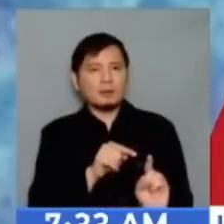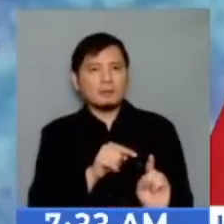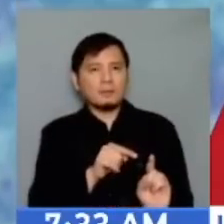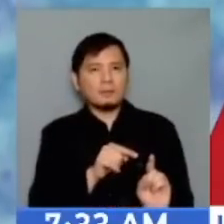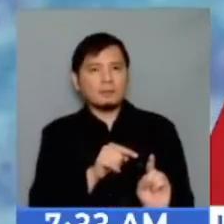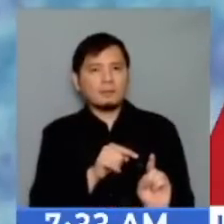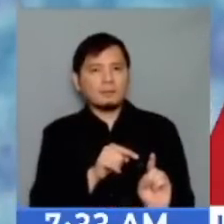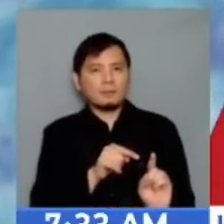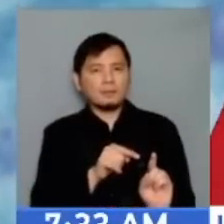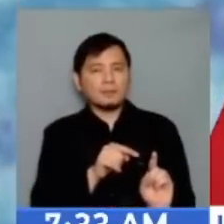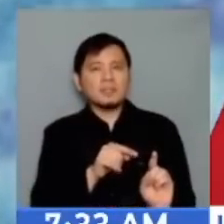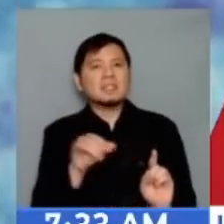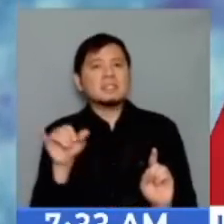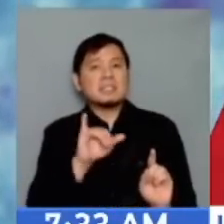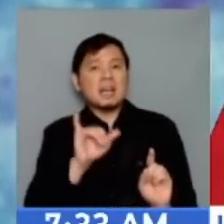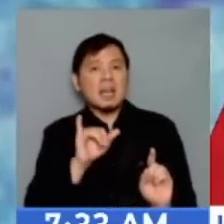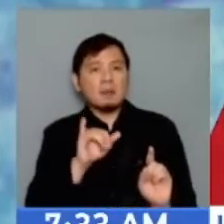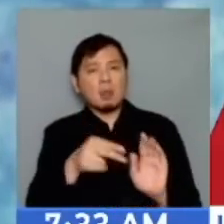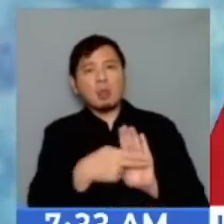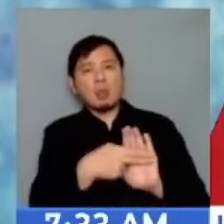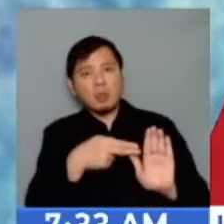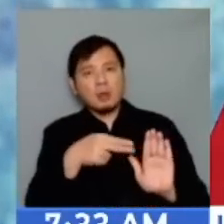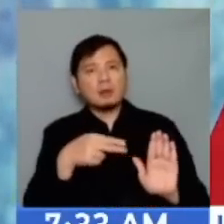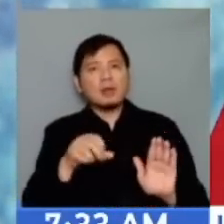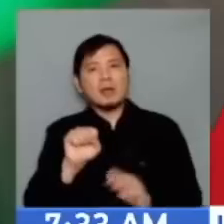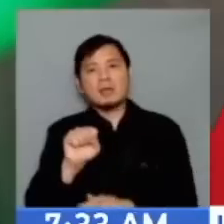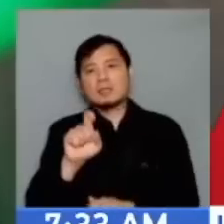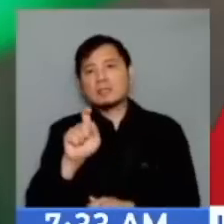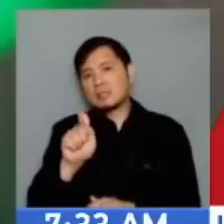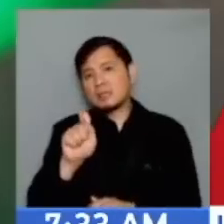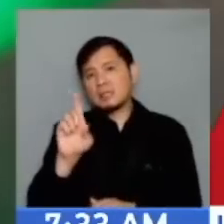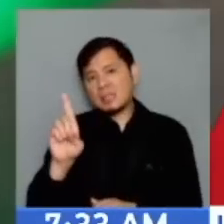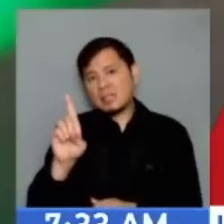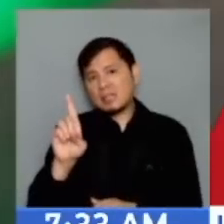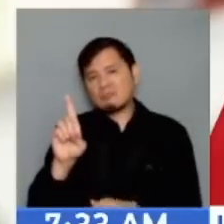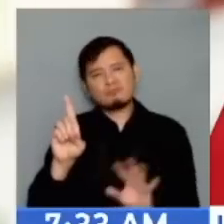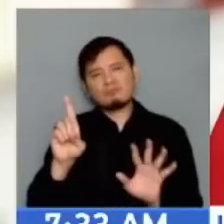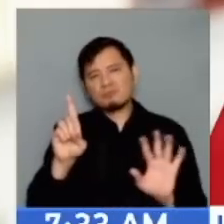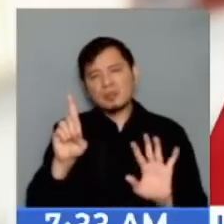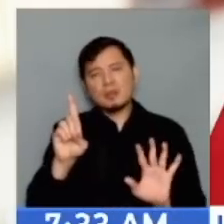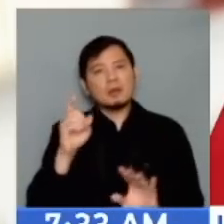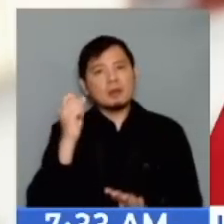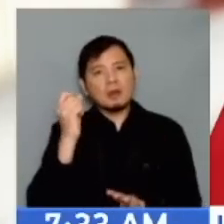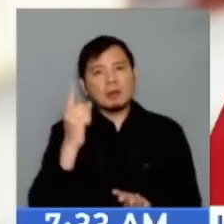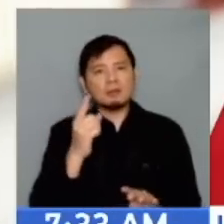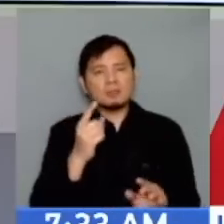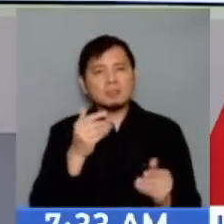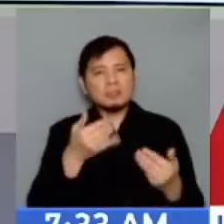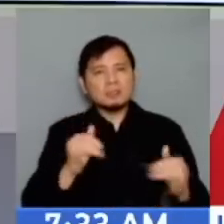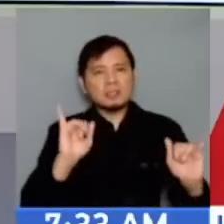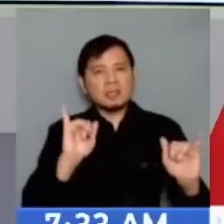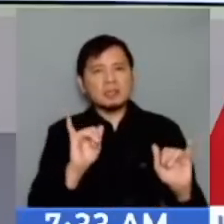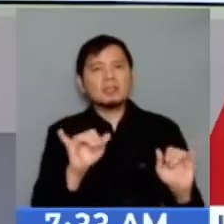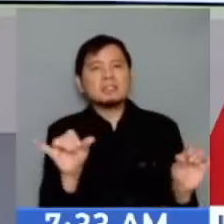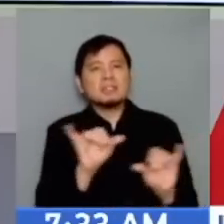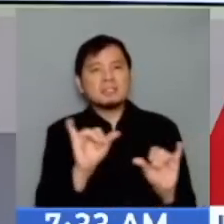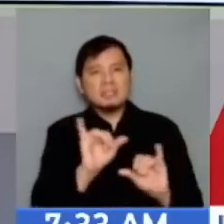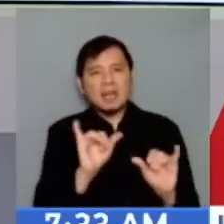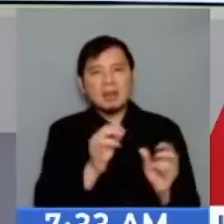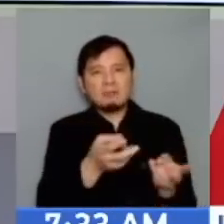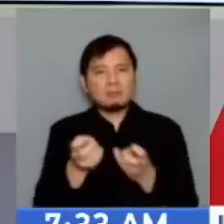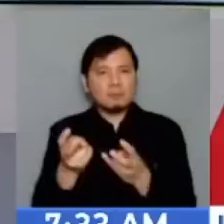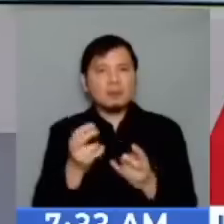transmitted disease. Yes. Bagamat obviously it's possible kasi close contact rin naman yun. Alright, Doc, may lunas na po ba sa virus na